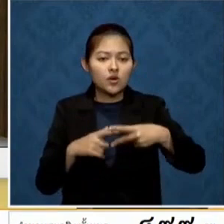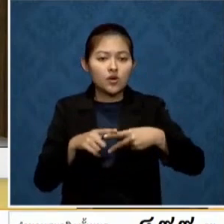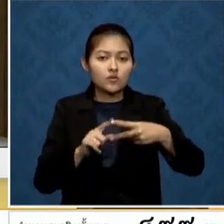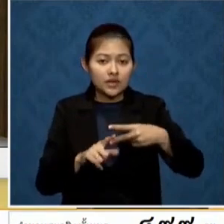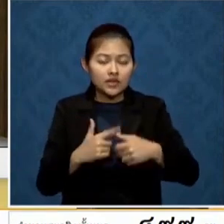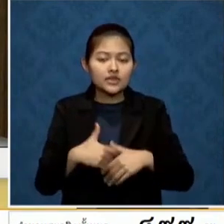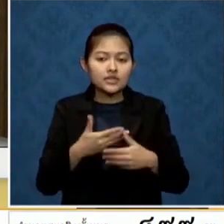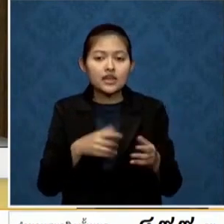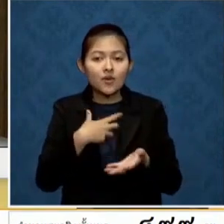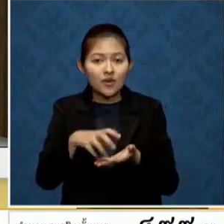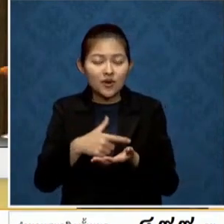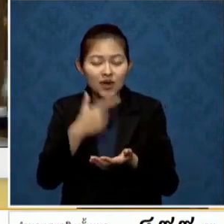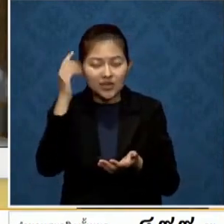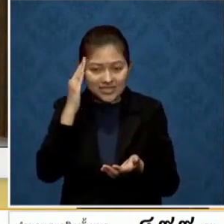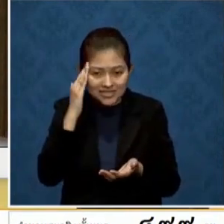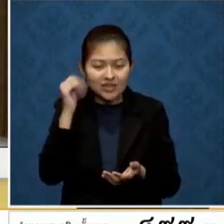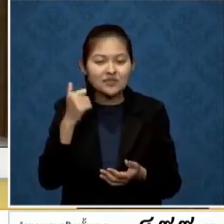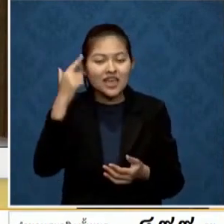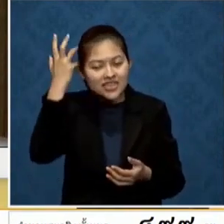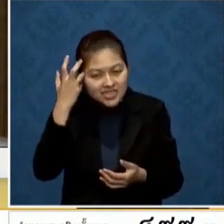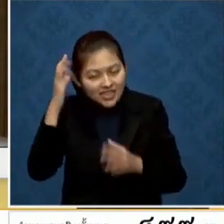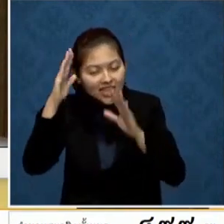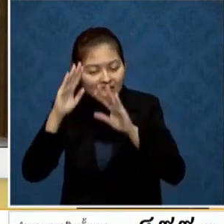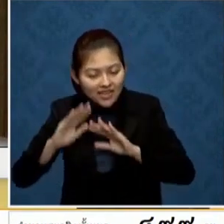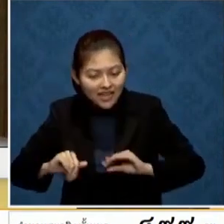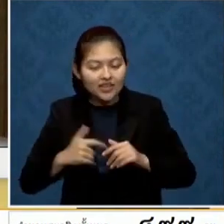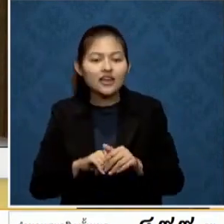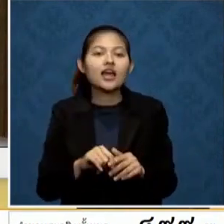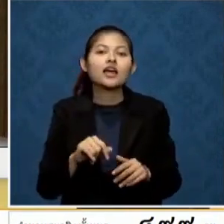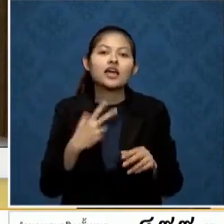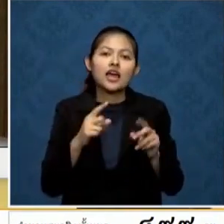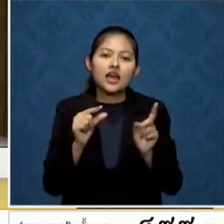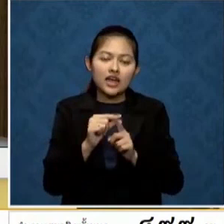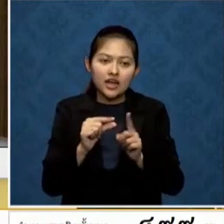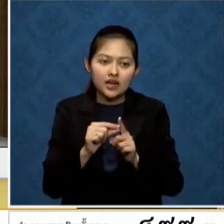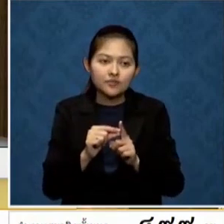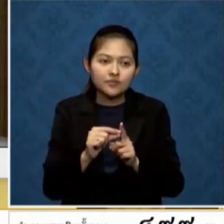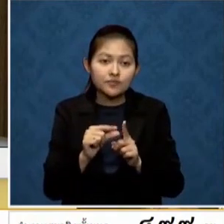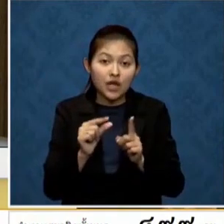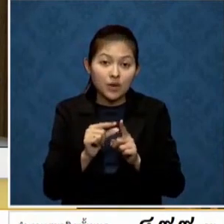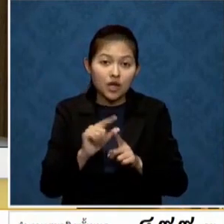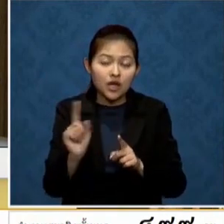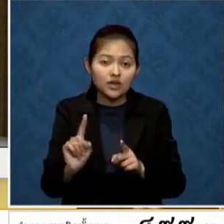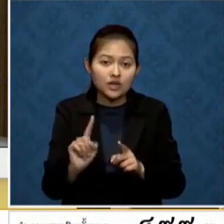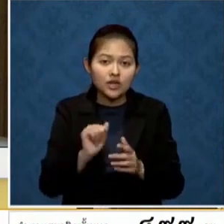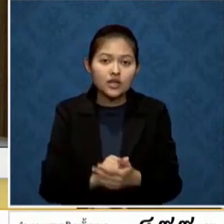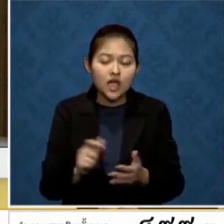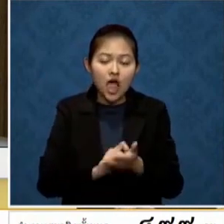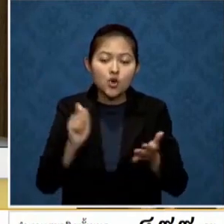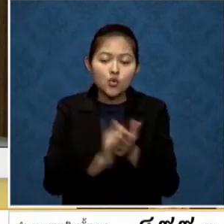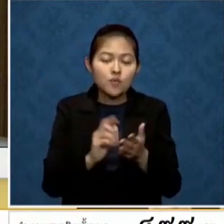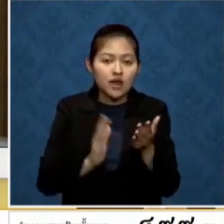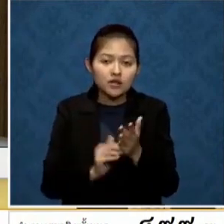คลายความกังวลของท่านได้ประเด็นที่ 1นะครับหลายคนอาจจะติดใจคำว่า Auto approveนะครับหรือถ้าแปลเป็นภาษาไทยคืออนุมัติแบบ